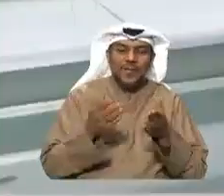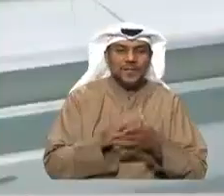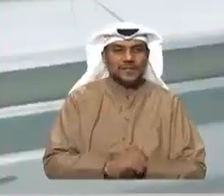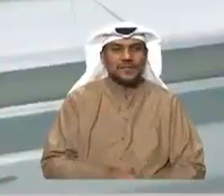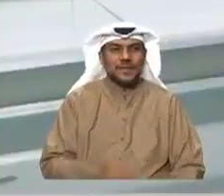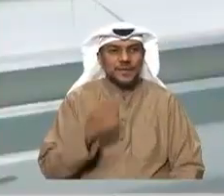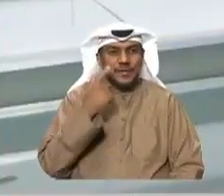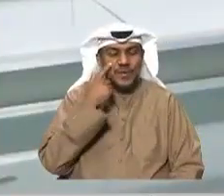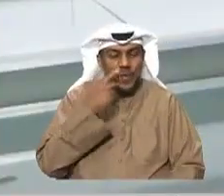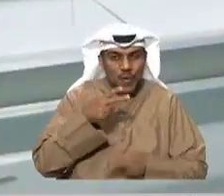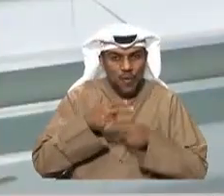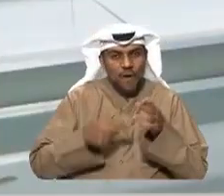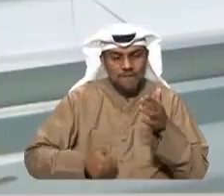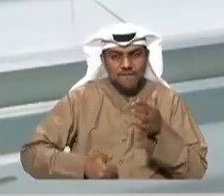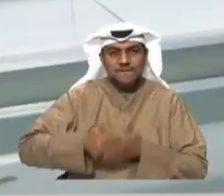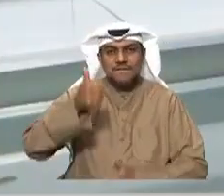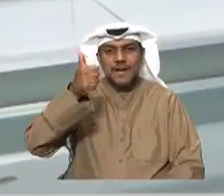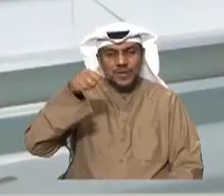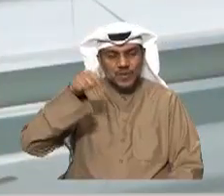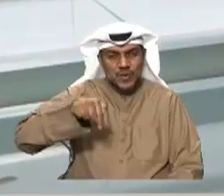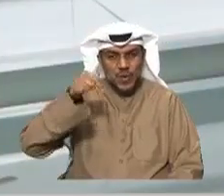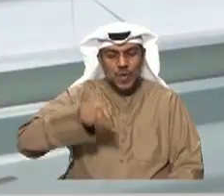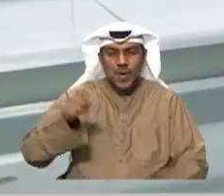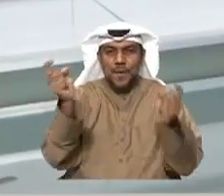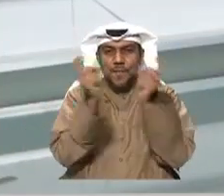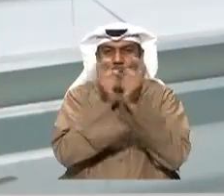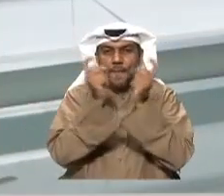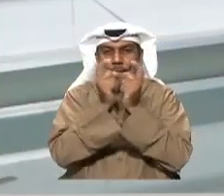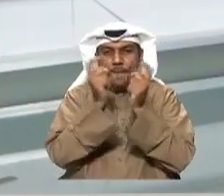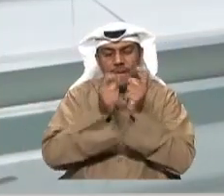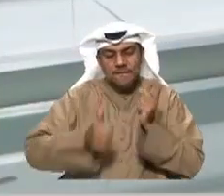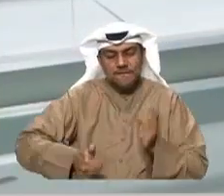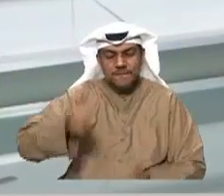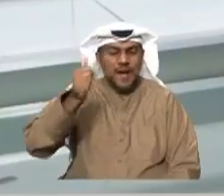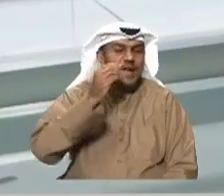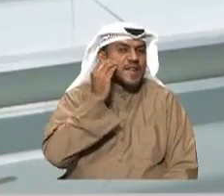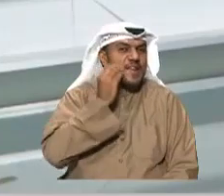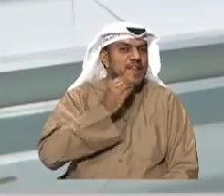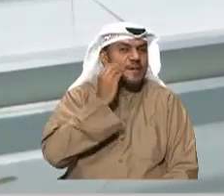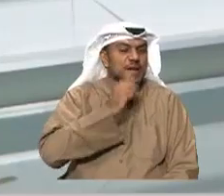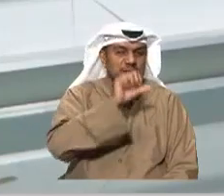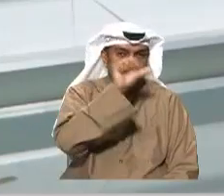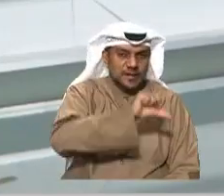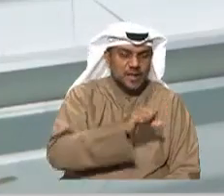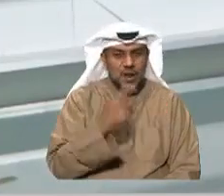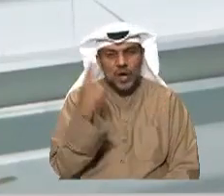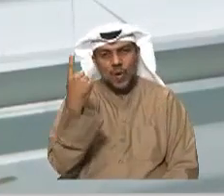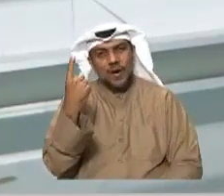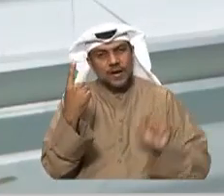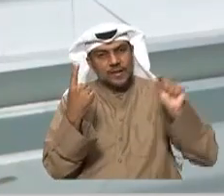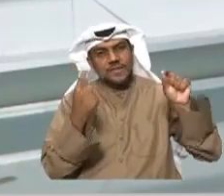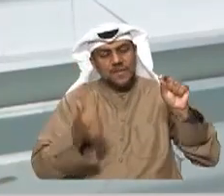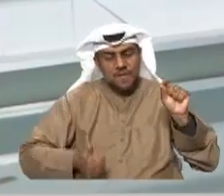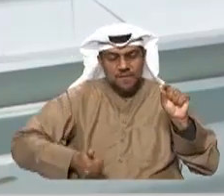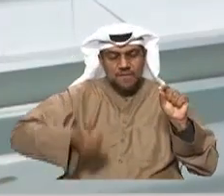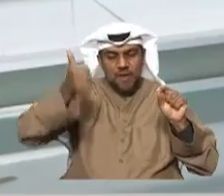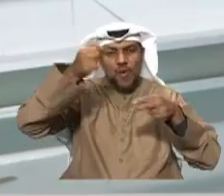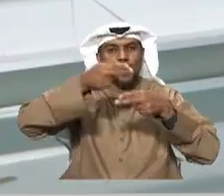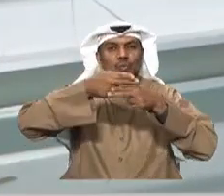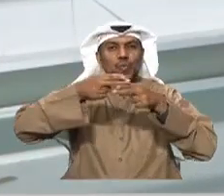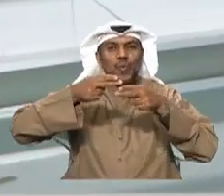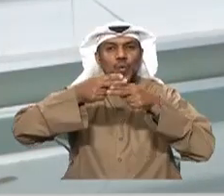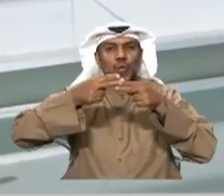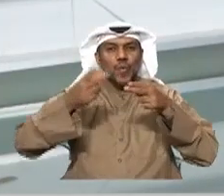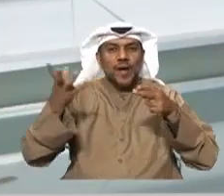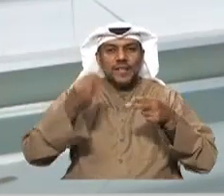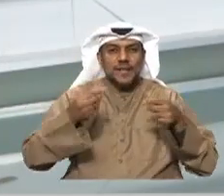حقق منتخبنا الوطني اليوم فوزا قاتلا على شقيقه الإماراتي بهدف دون رد ضمن مباريات المجموعة الثانية